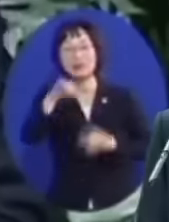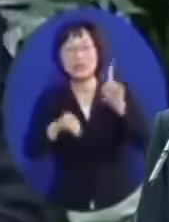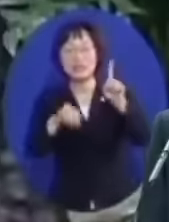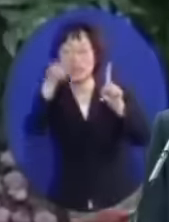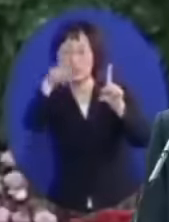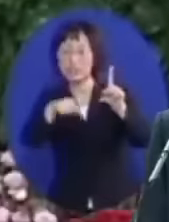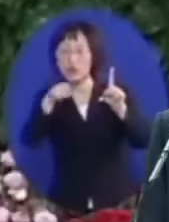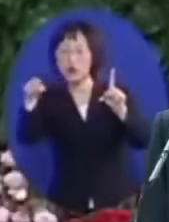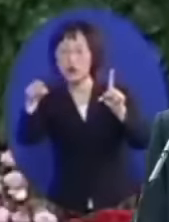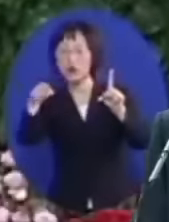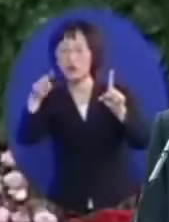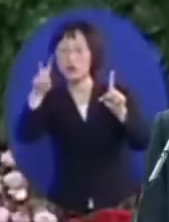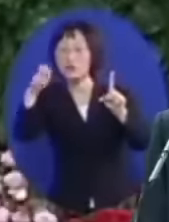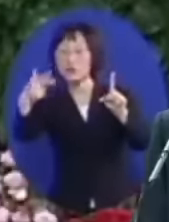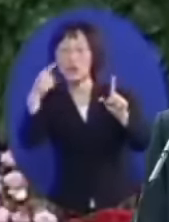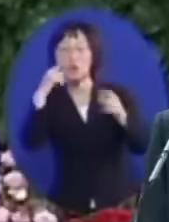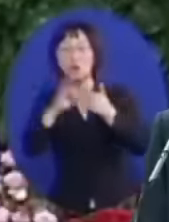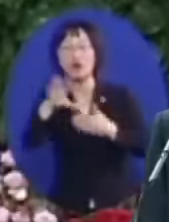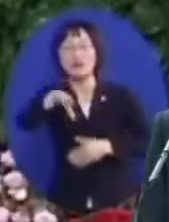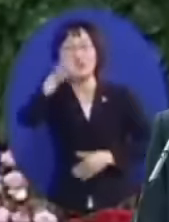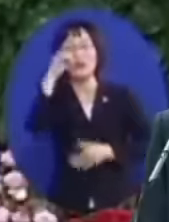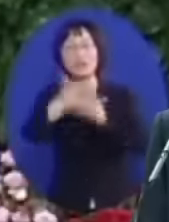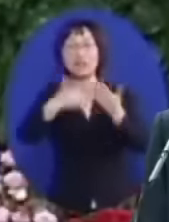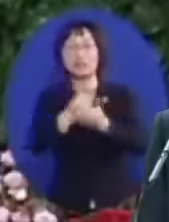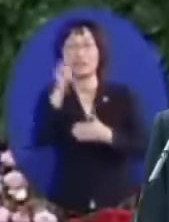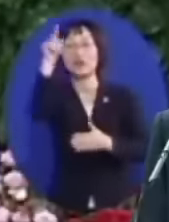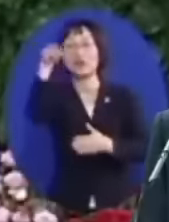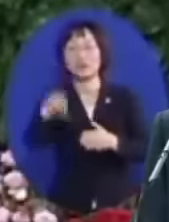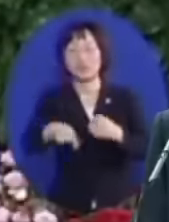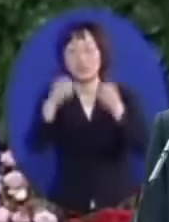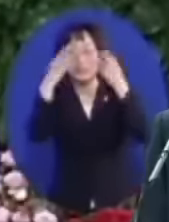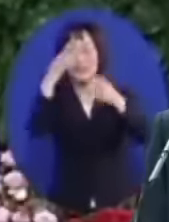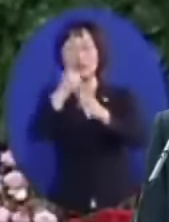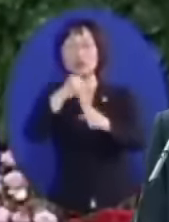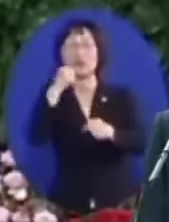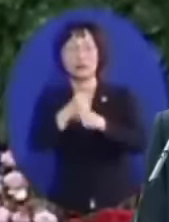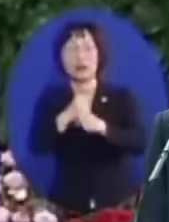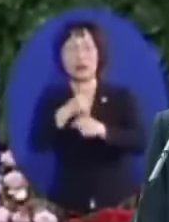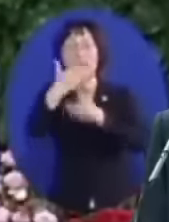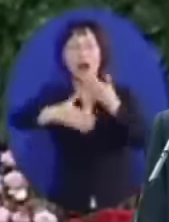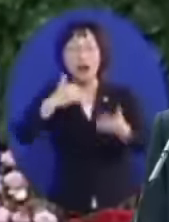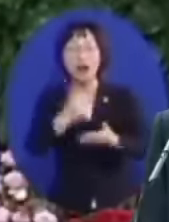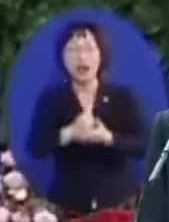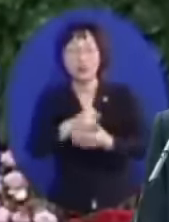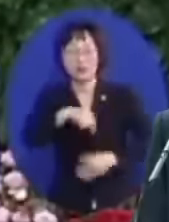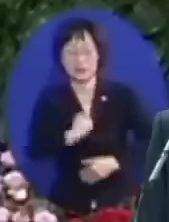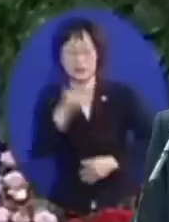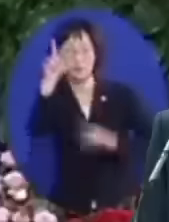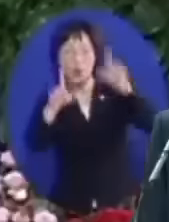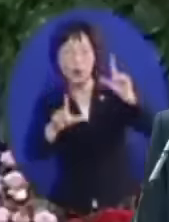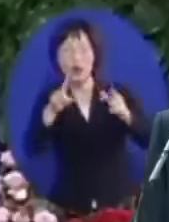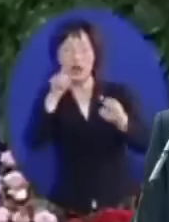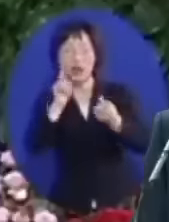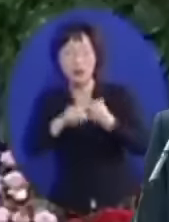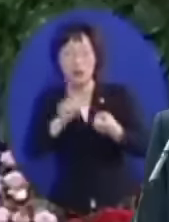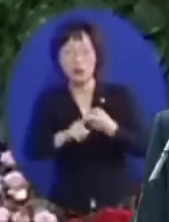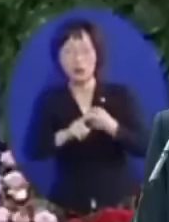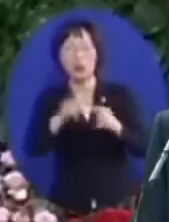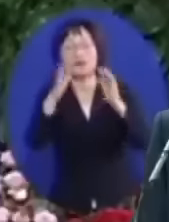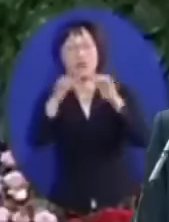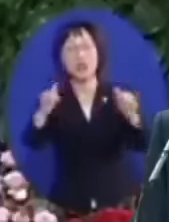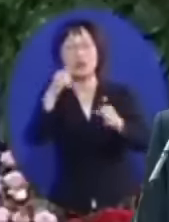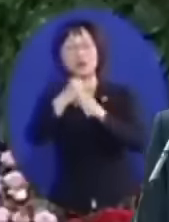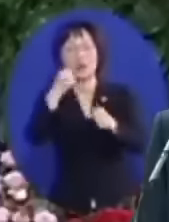1절과 27절에 태초에 하나님이 천지를 창조하시니라, 하나님이 자기 형상 곧 하나님의 형상대로